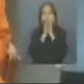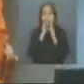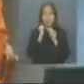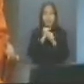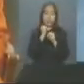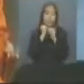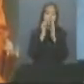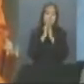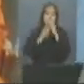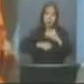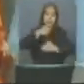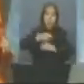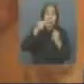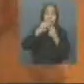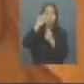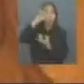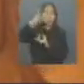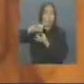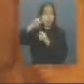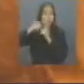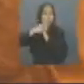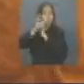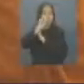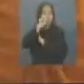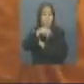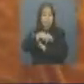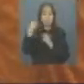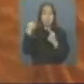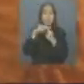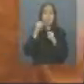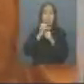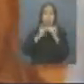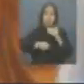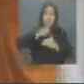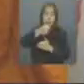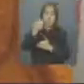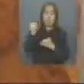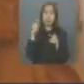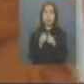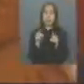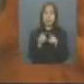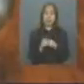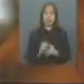ที่จังหวัดสุพรรณบุรีเจ้าคณะจังหวัดได้เทศให้พรรับขวัญปีใหม่กับพุทธศาสนิกชนด้วยค่ะ